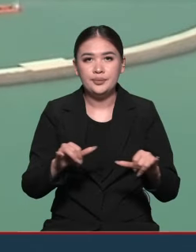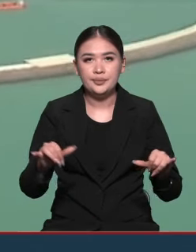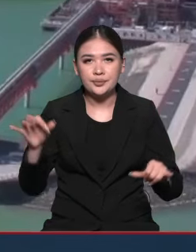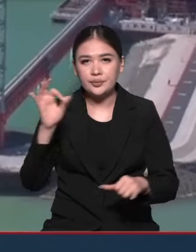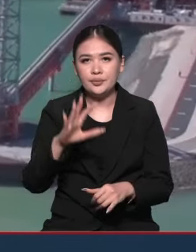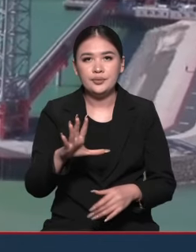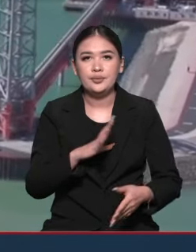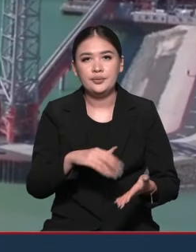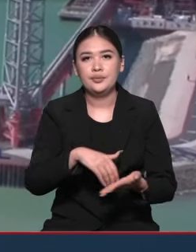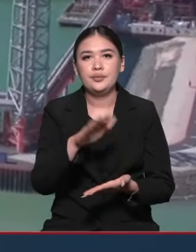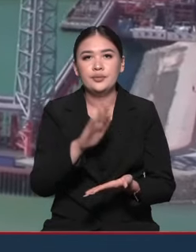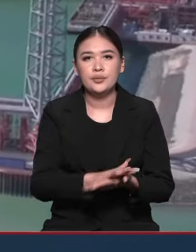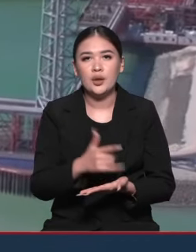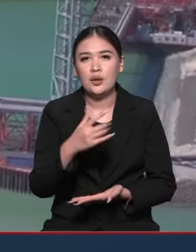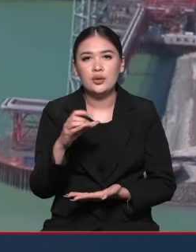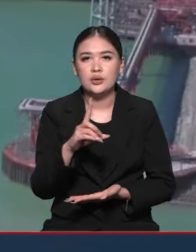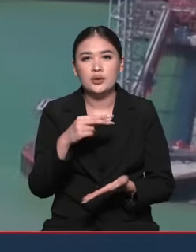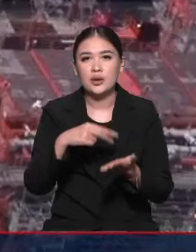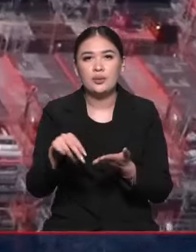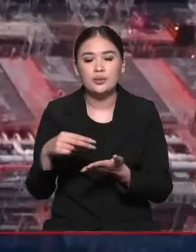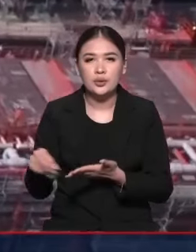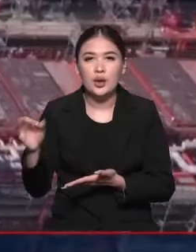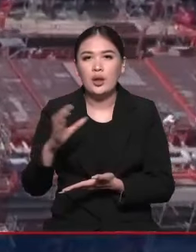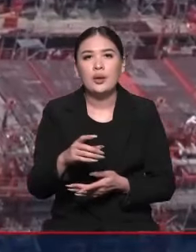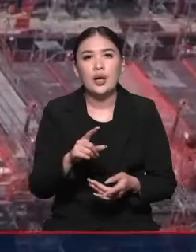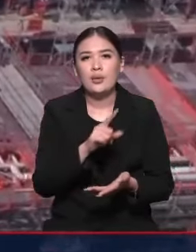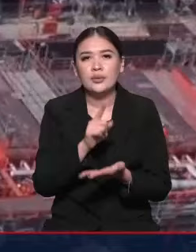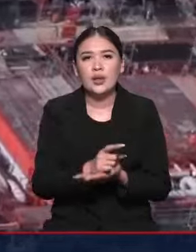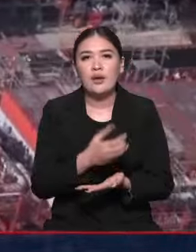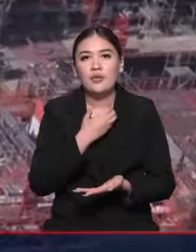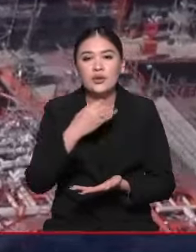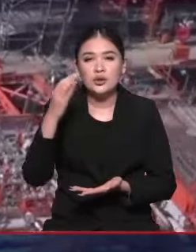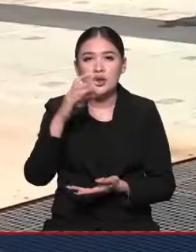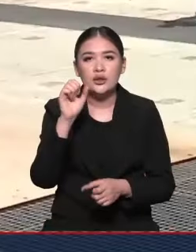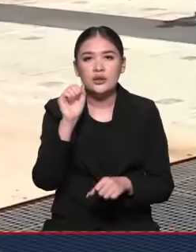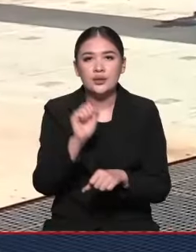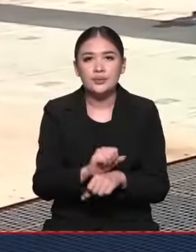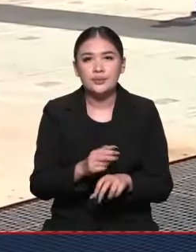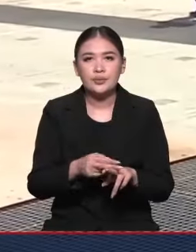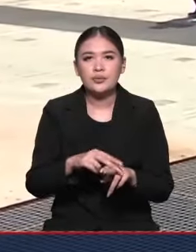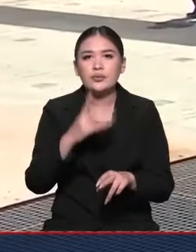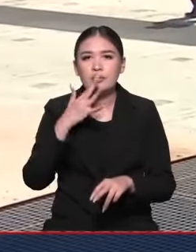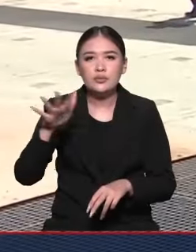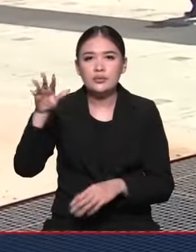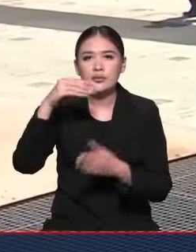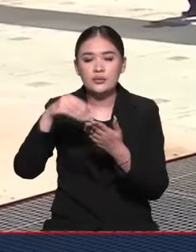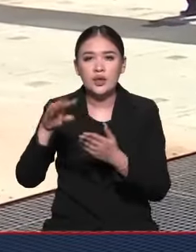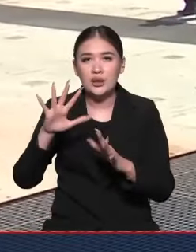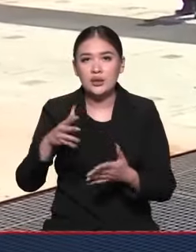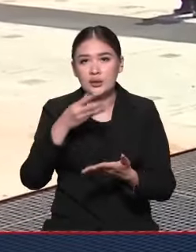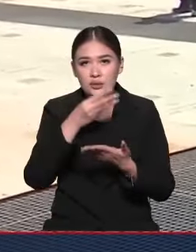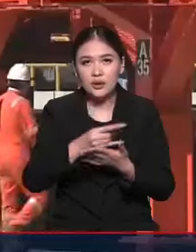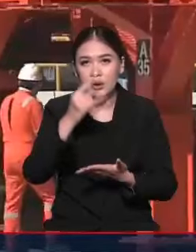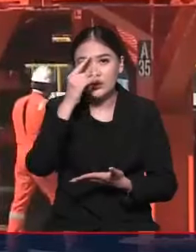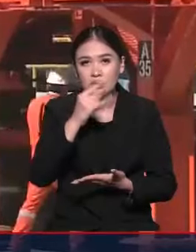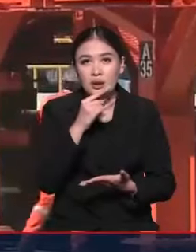перечня отечественных товаров в госзакупках, обязательный аванс производителю, запрет на закуп иностранных товаров, если на рынке есть